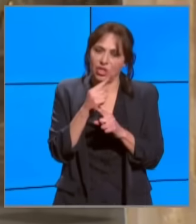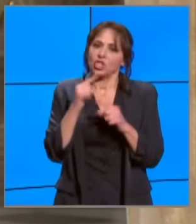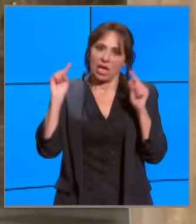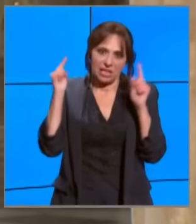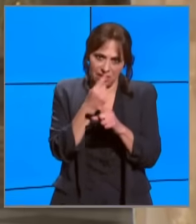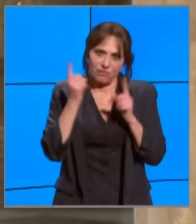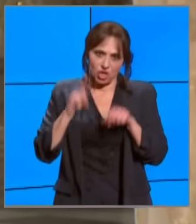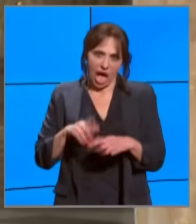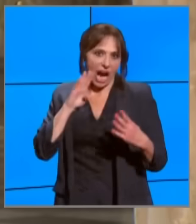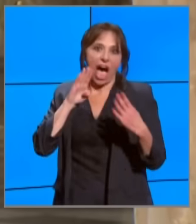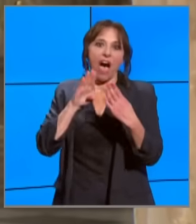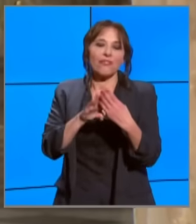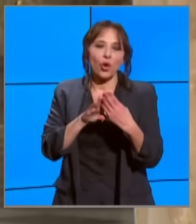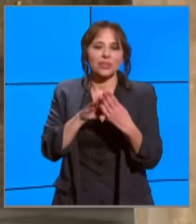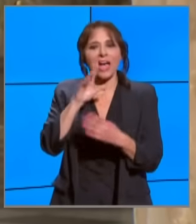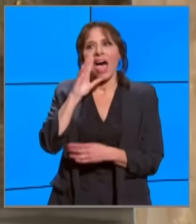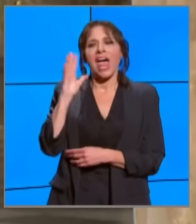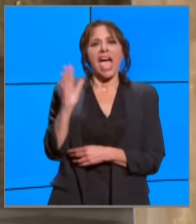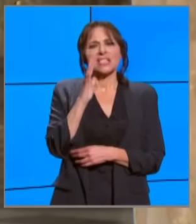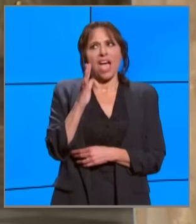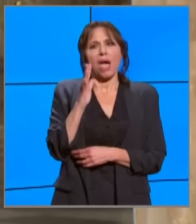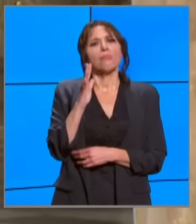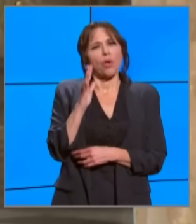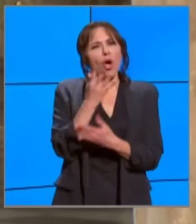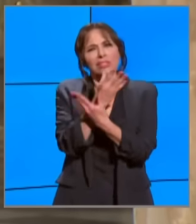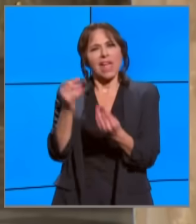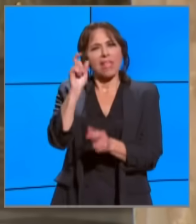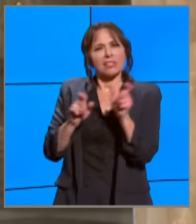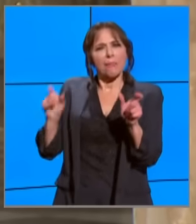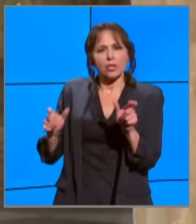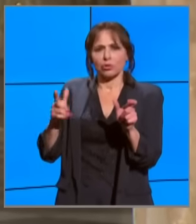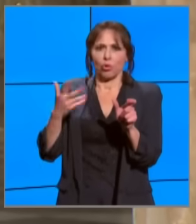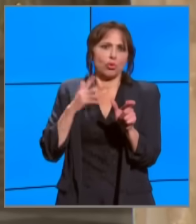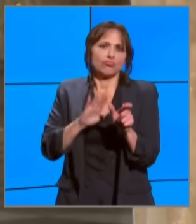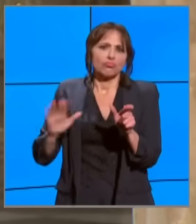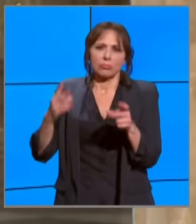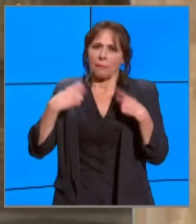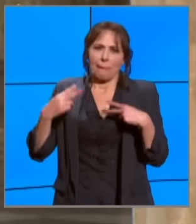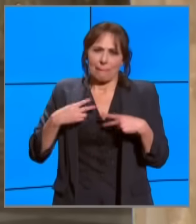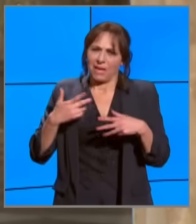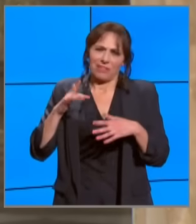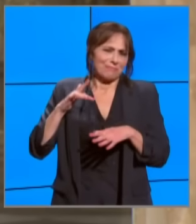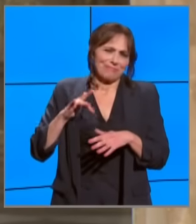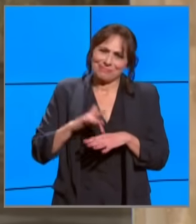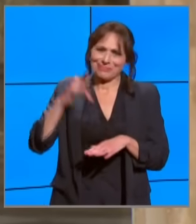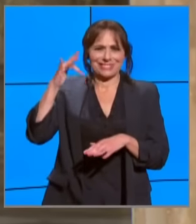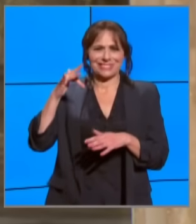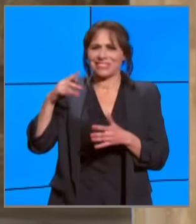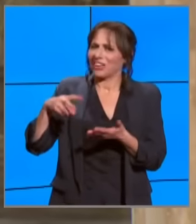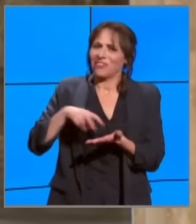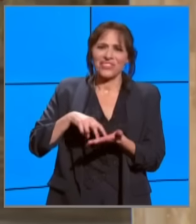affrontare come quella di tante persone una condizione di estrema vulnerabilità e